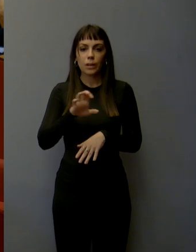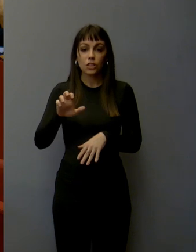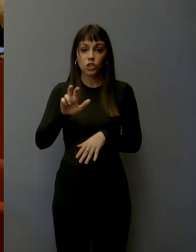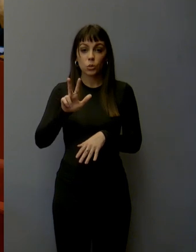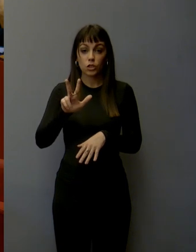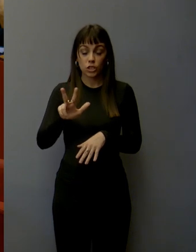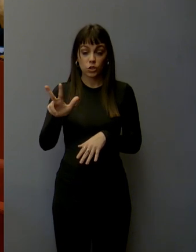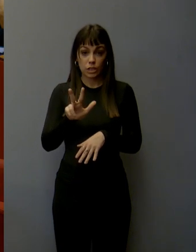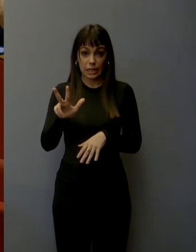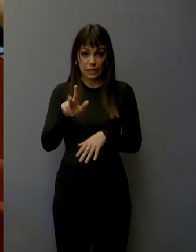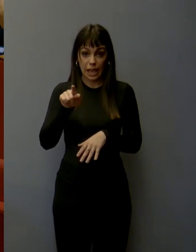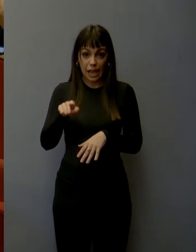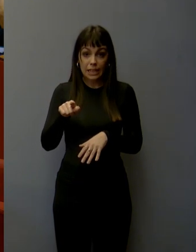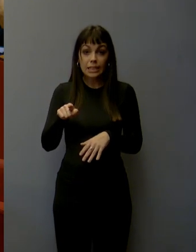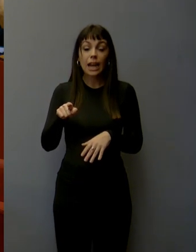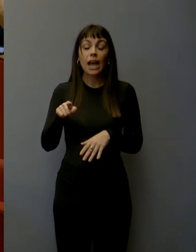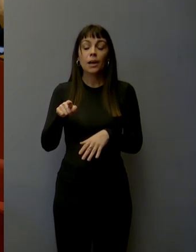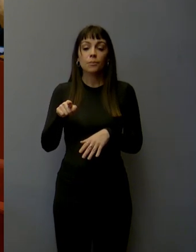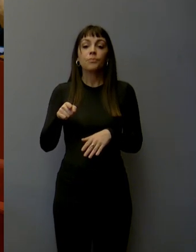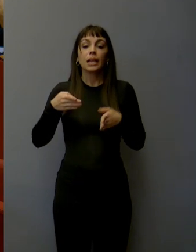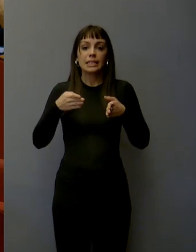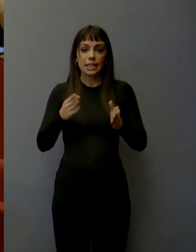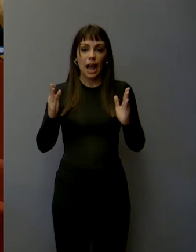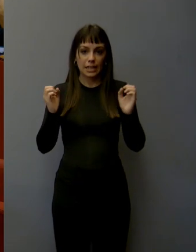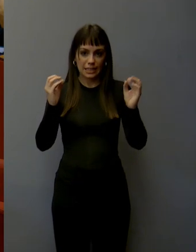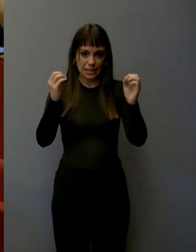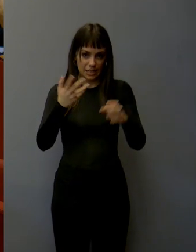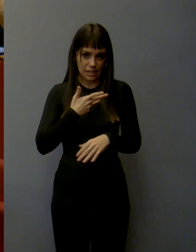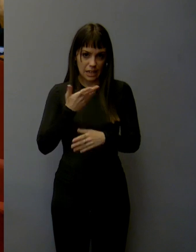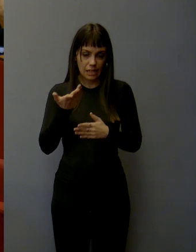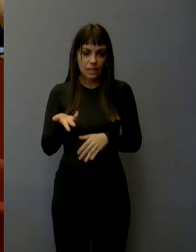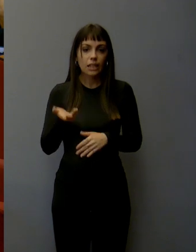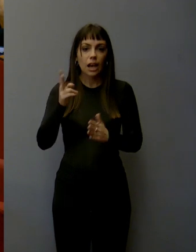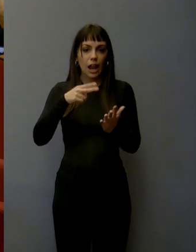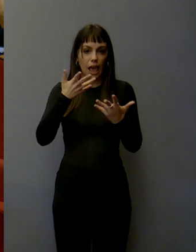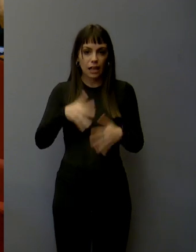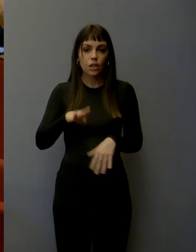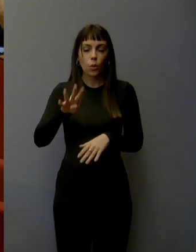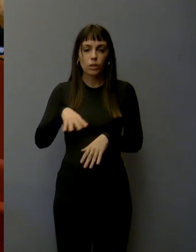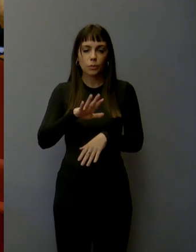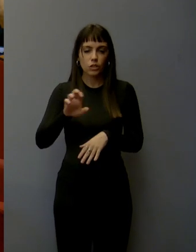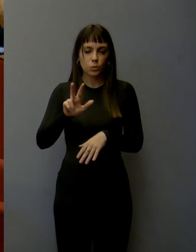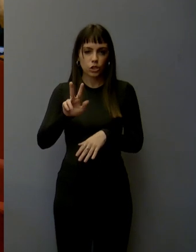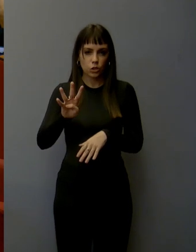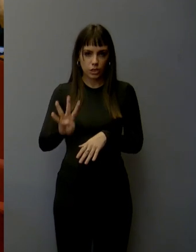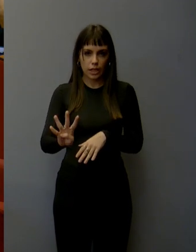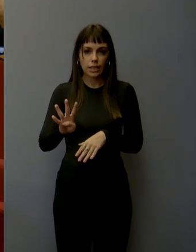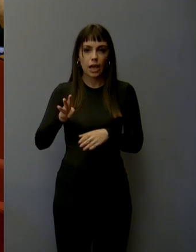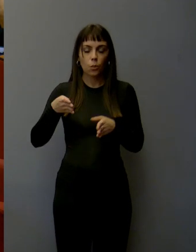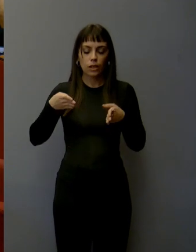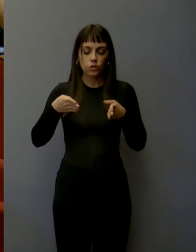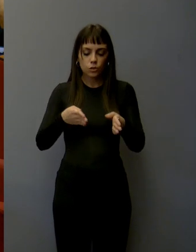4.533 sulla segnaletica stradale per Nicola Aldo per letto e 4.534 sicurezza stradale